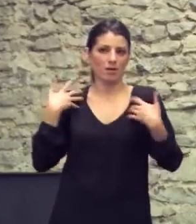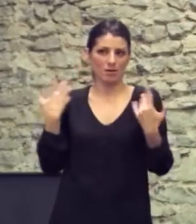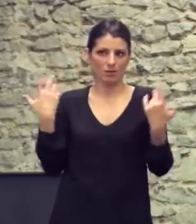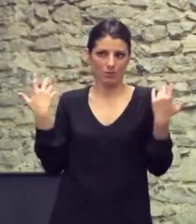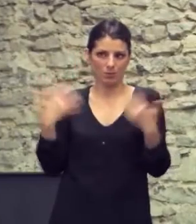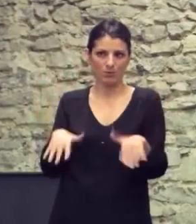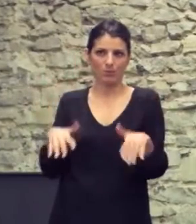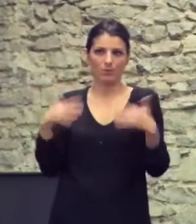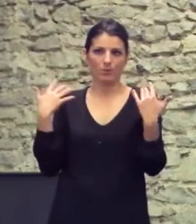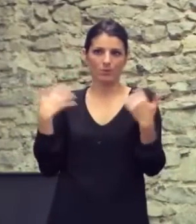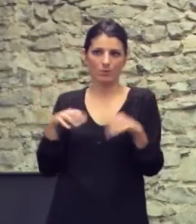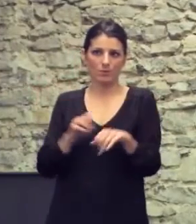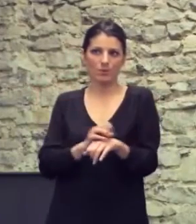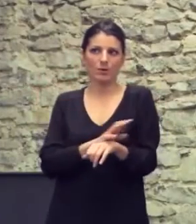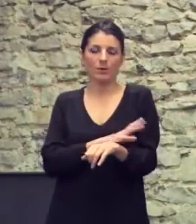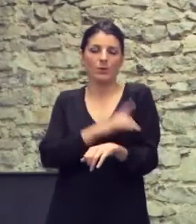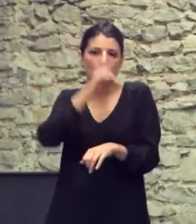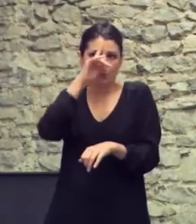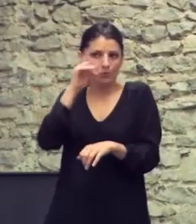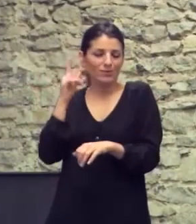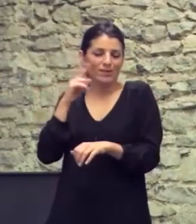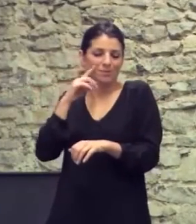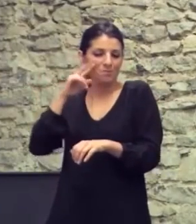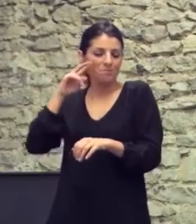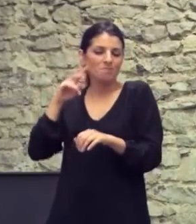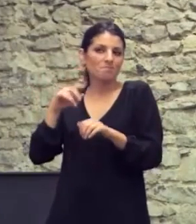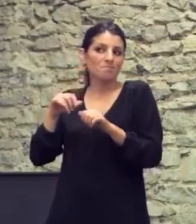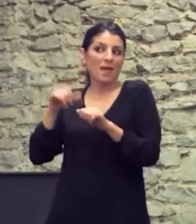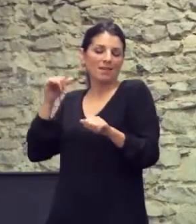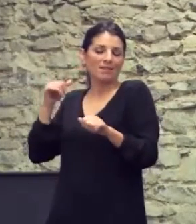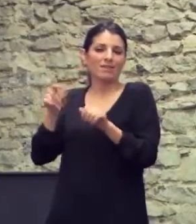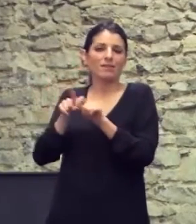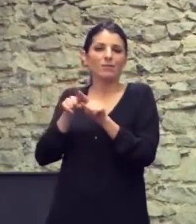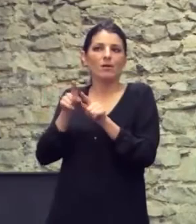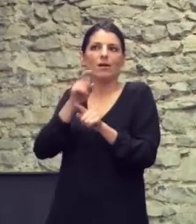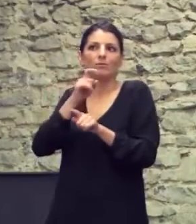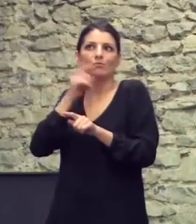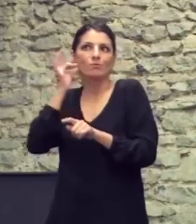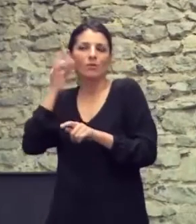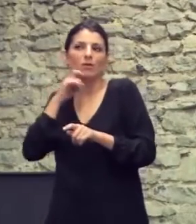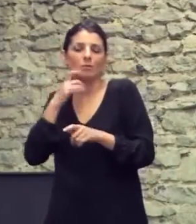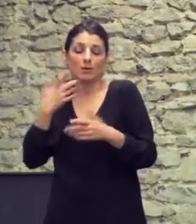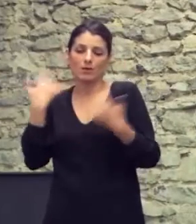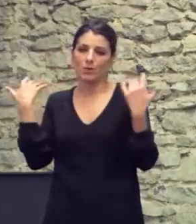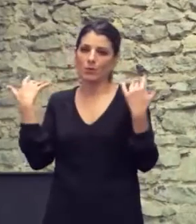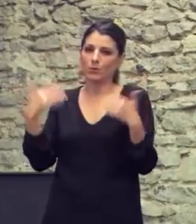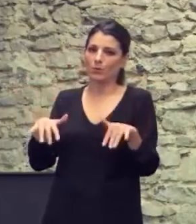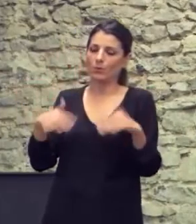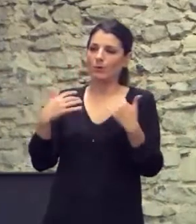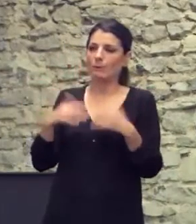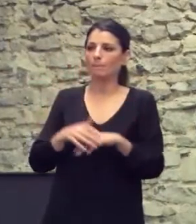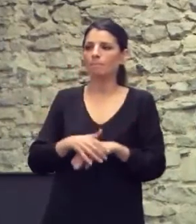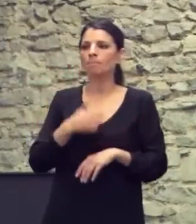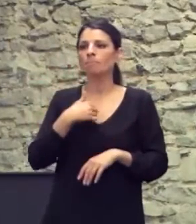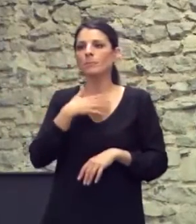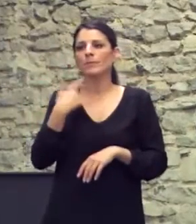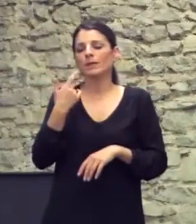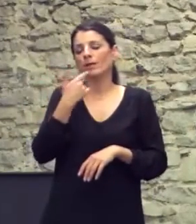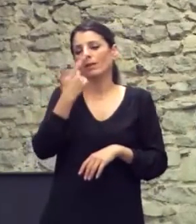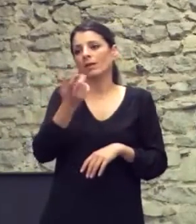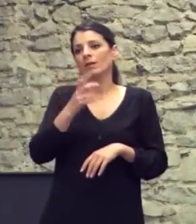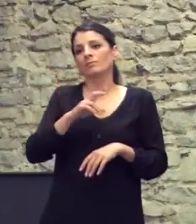ez dakit nik benetako emakumea zer den, baina tira. Zergaitik aipatzen dudana, uste dut, egin nahi zuen